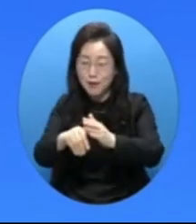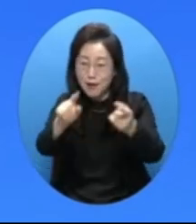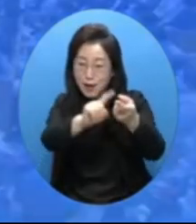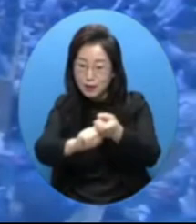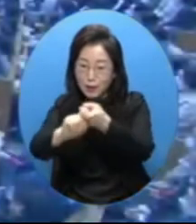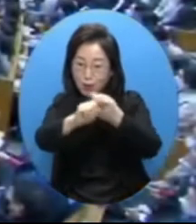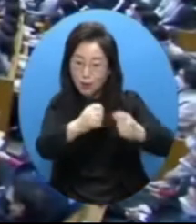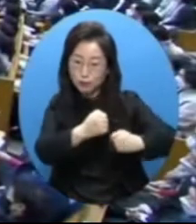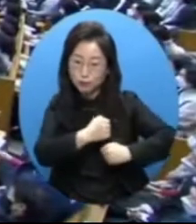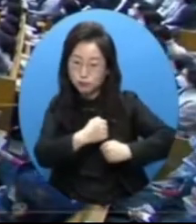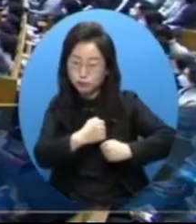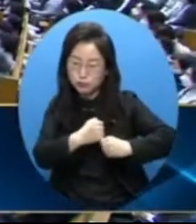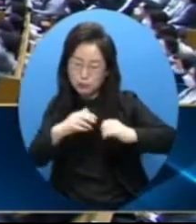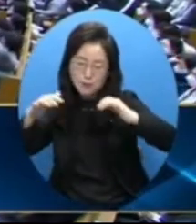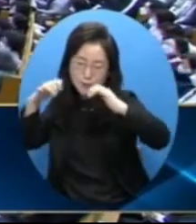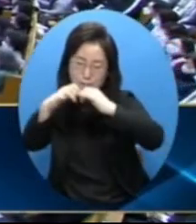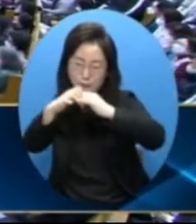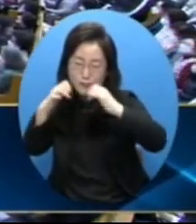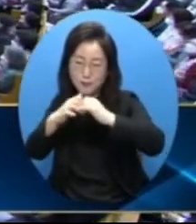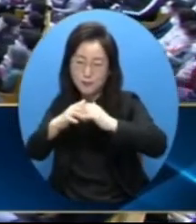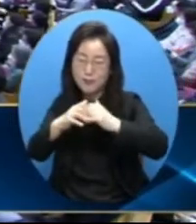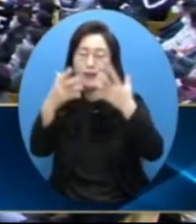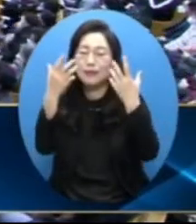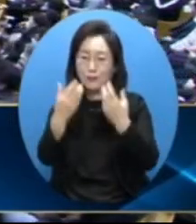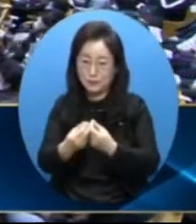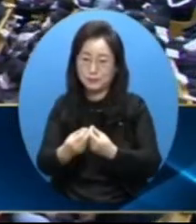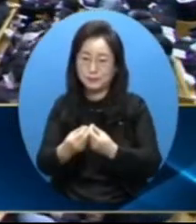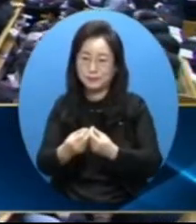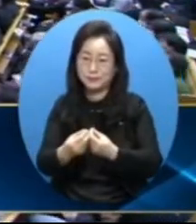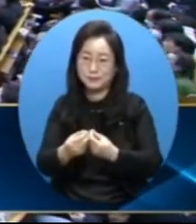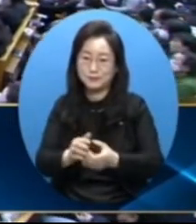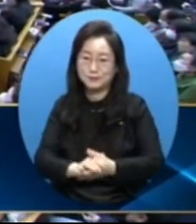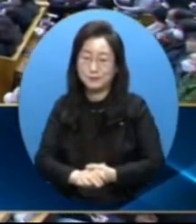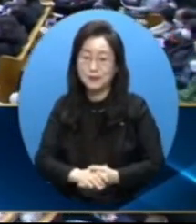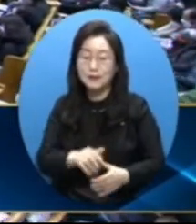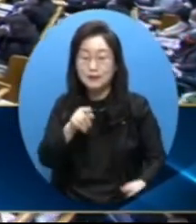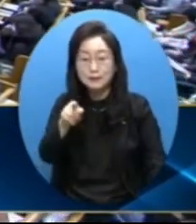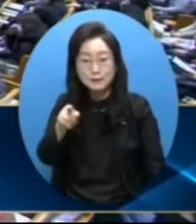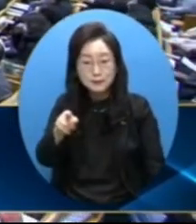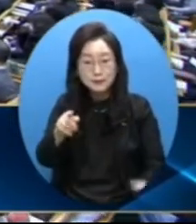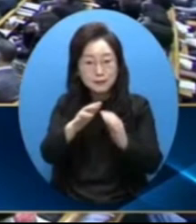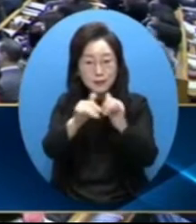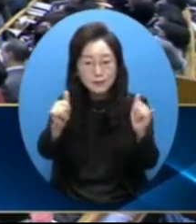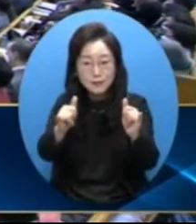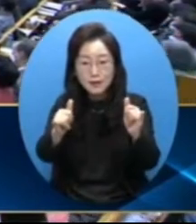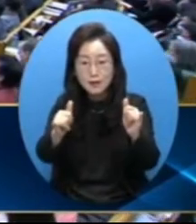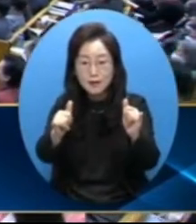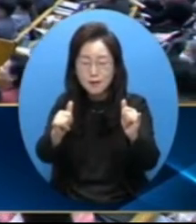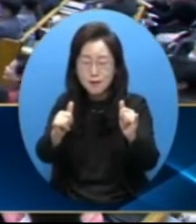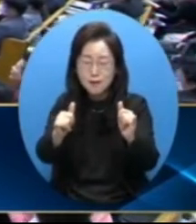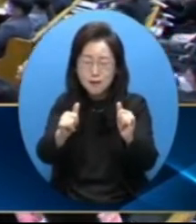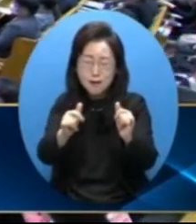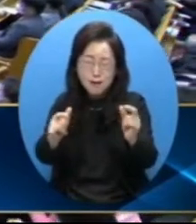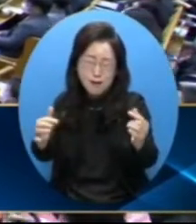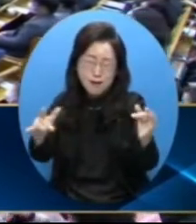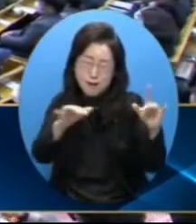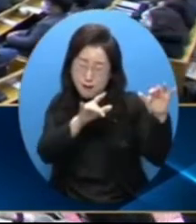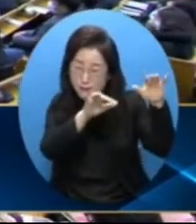전쟁의 이야기를 기록하고 있습니다 저들이 파죽지세로